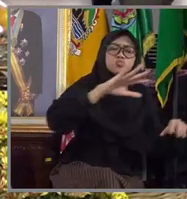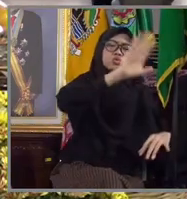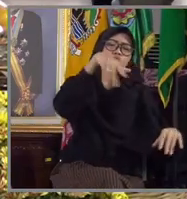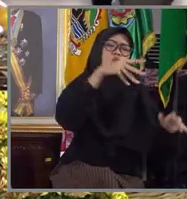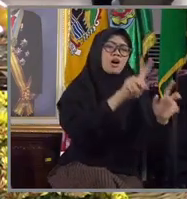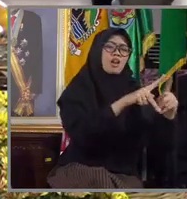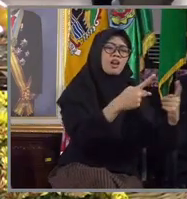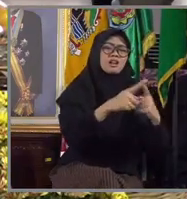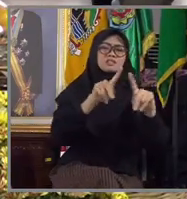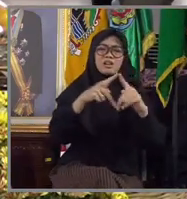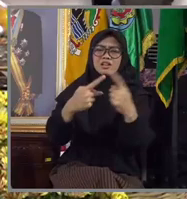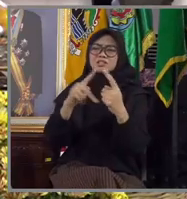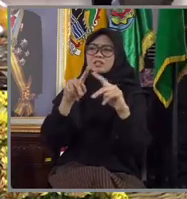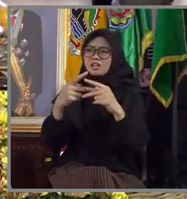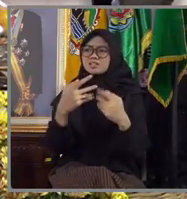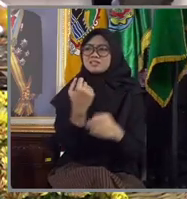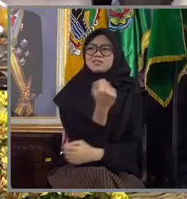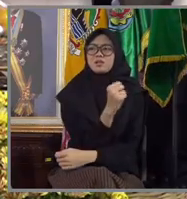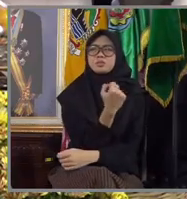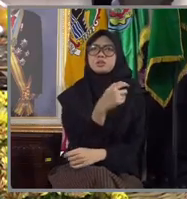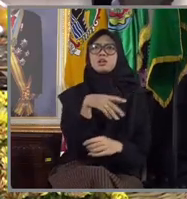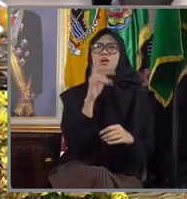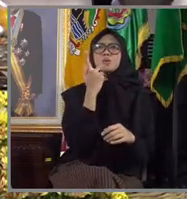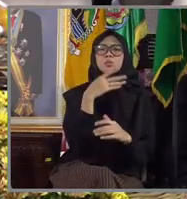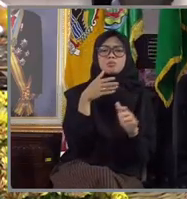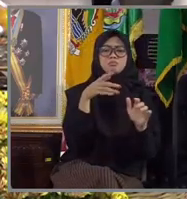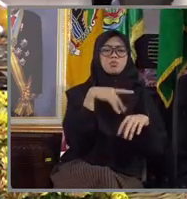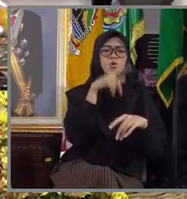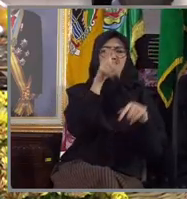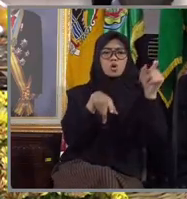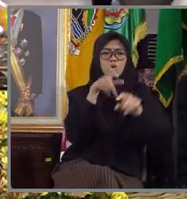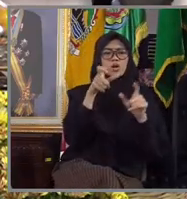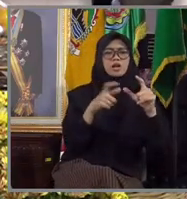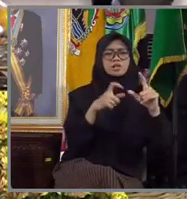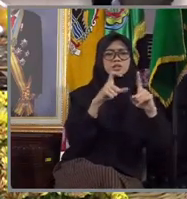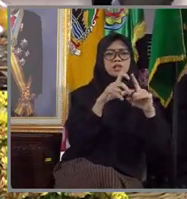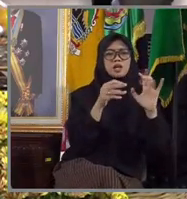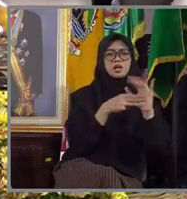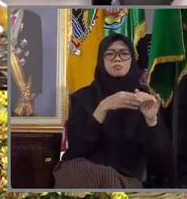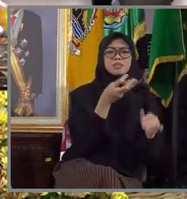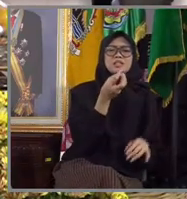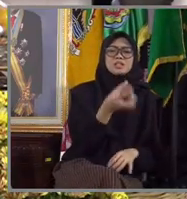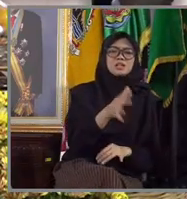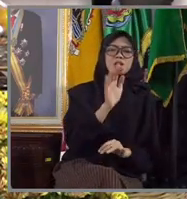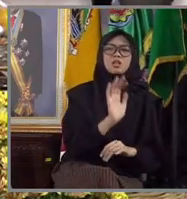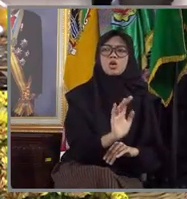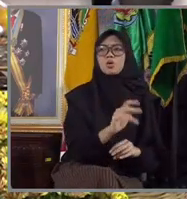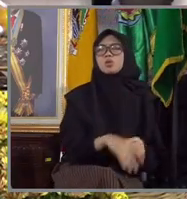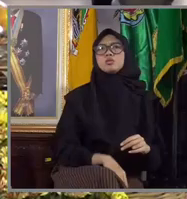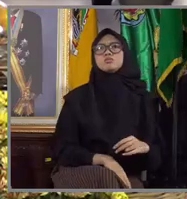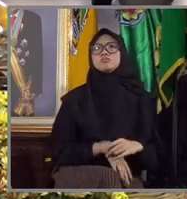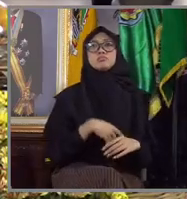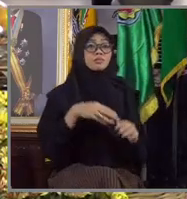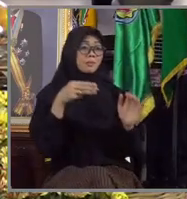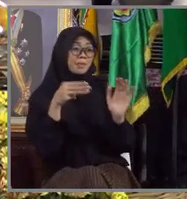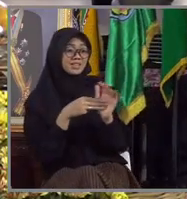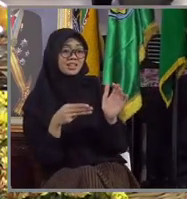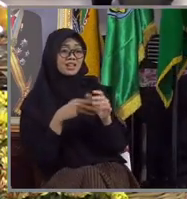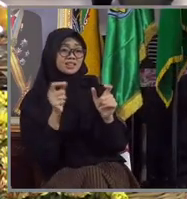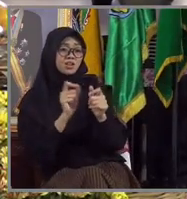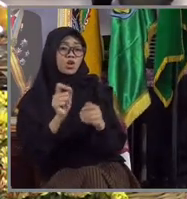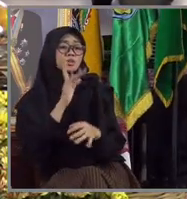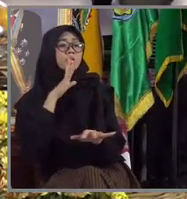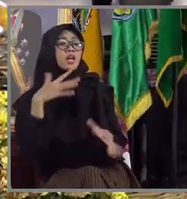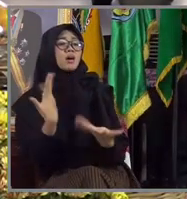karena mereka itu misal satu orang dibatasi untuk satu angkatan ok Hai persoalan di sekolahmu